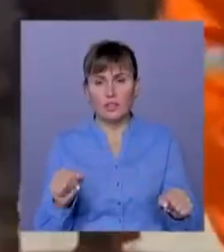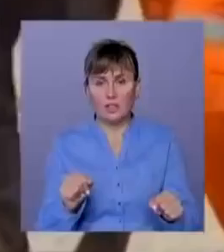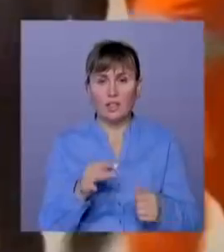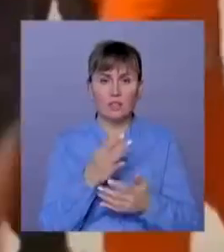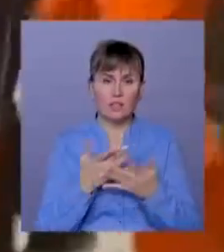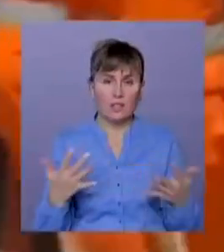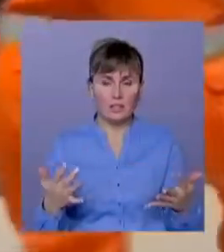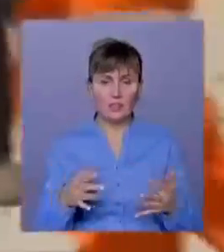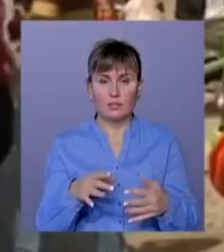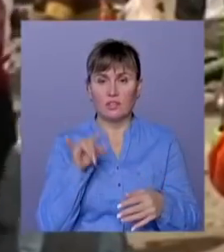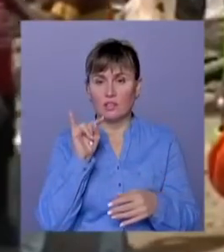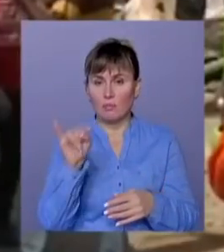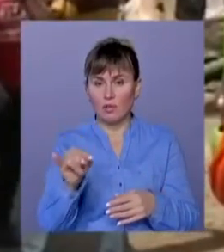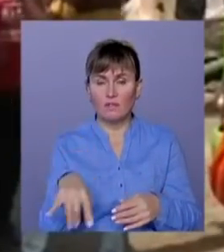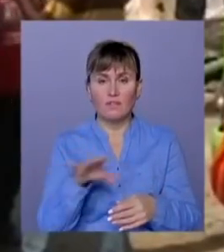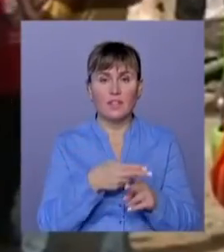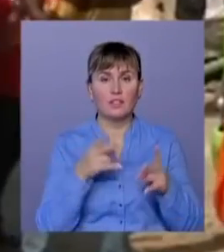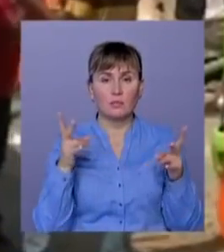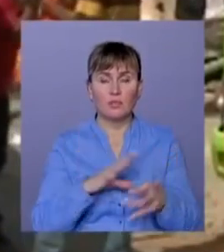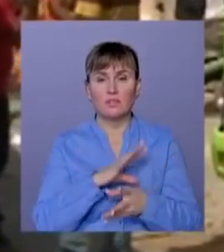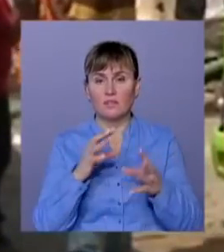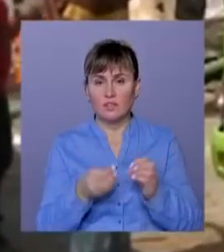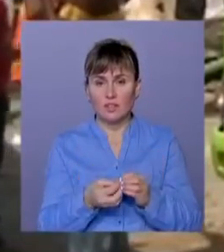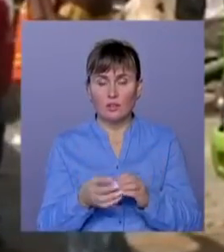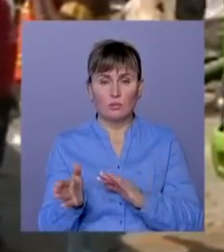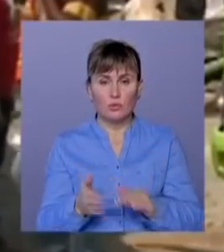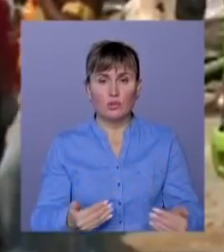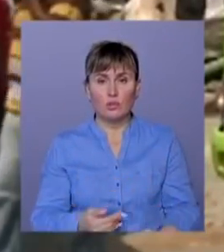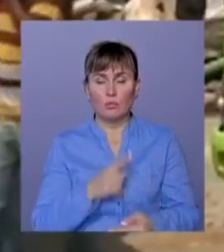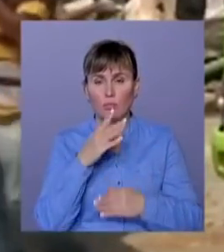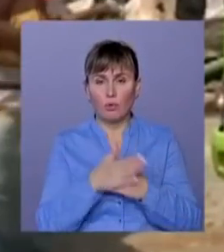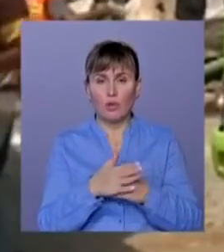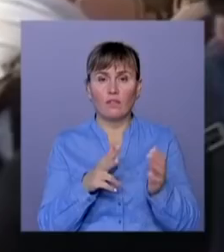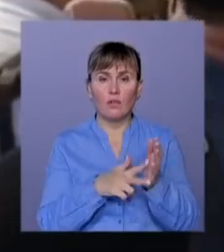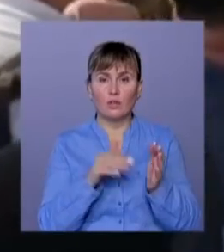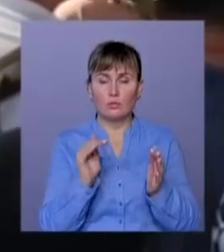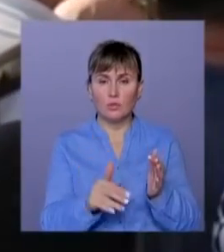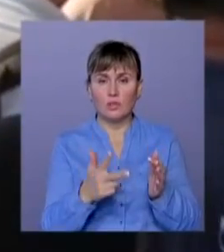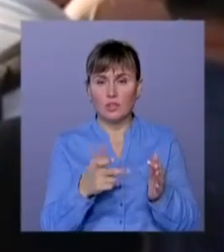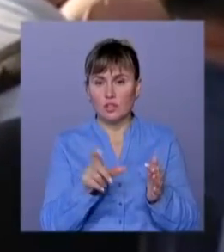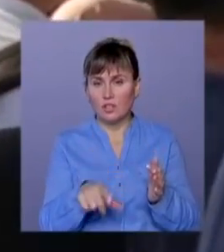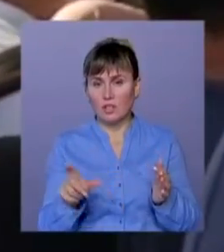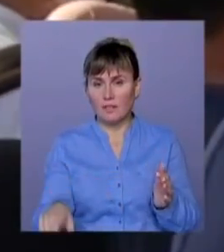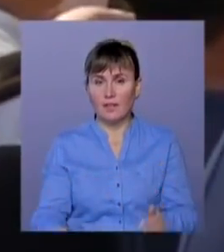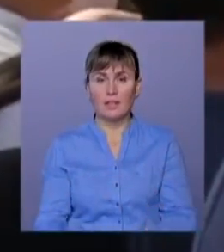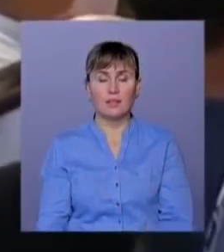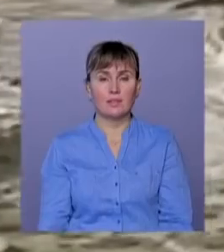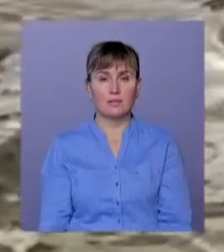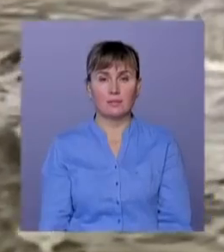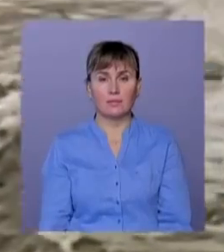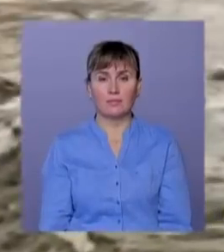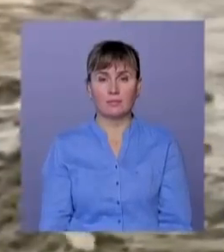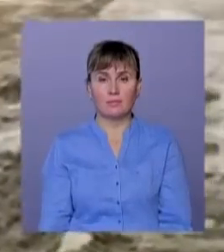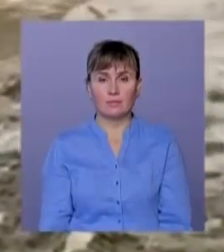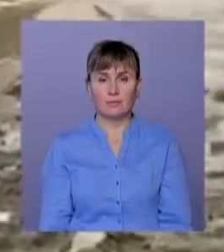крушение пассажирского самолета. Все эти бедствия в целом унесли жизни более 8300 человек. Ардаксит Казин,